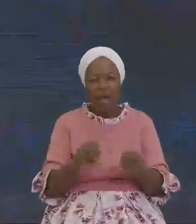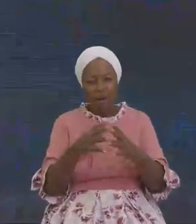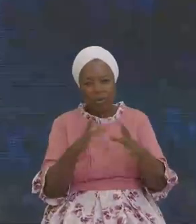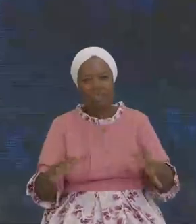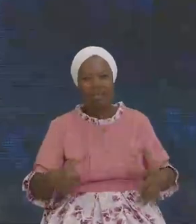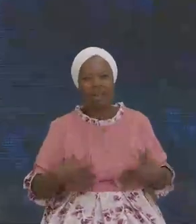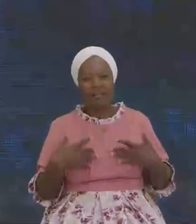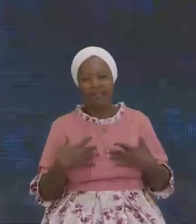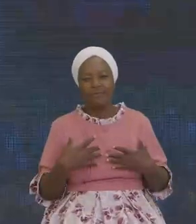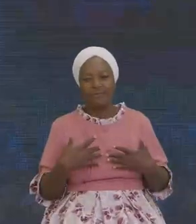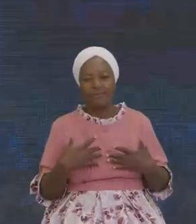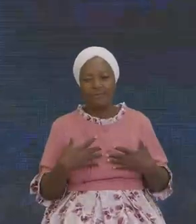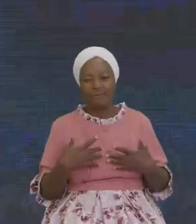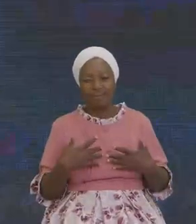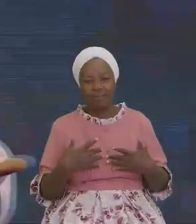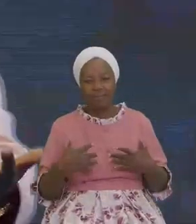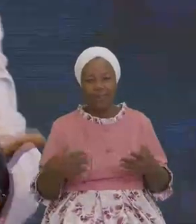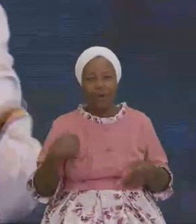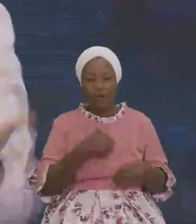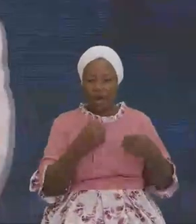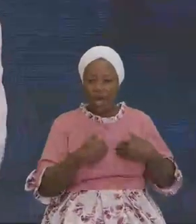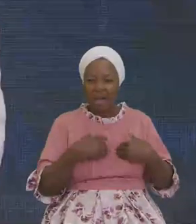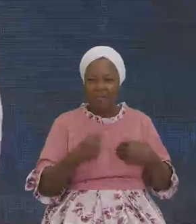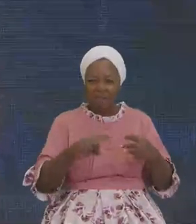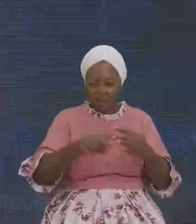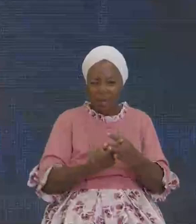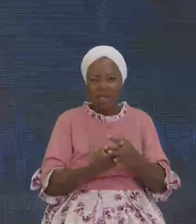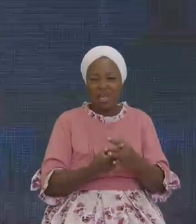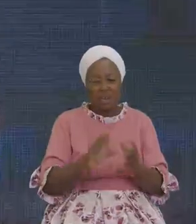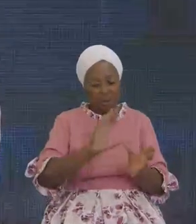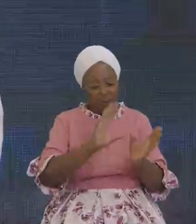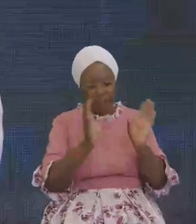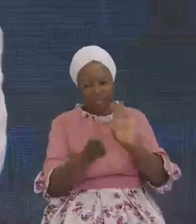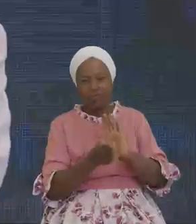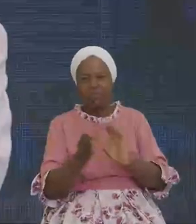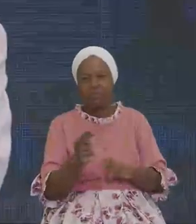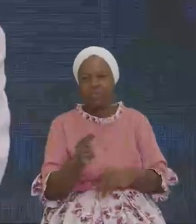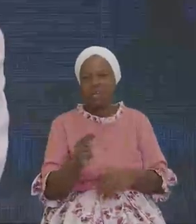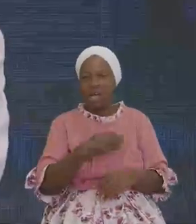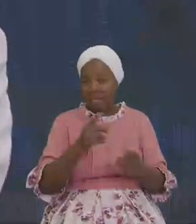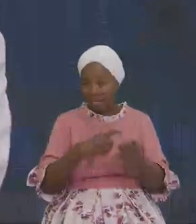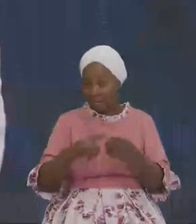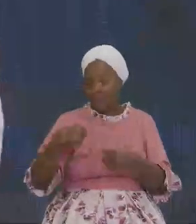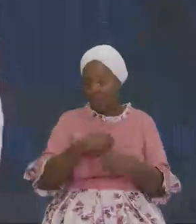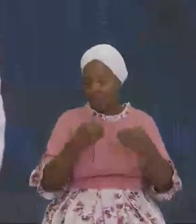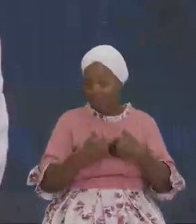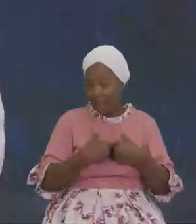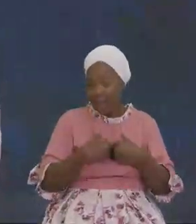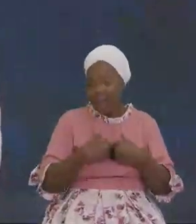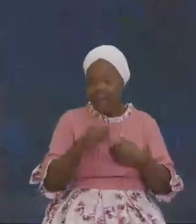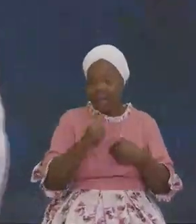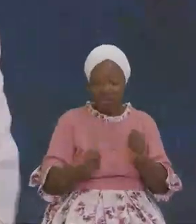santé plus abondante. Nous avons la conversion